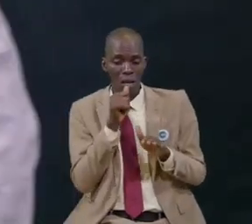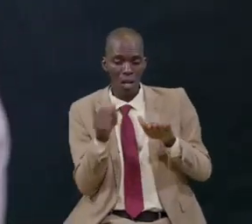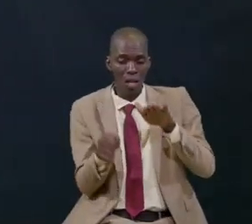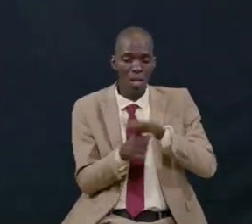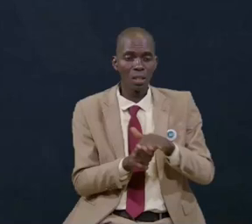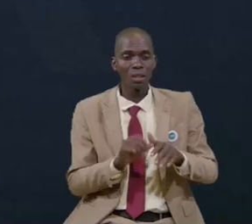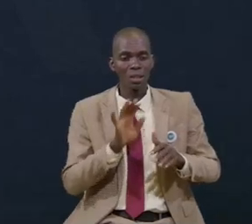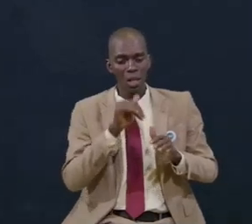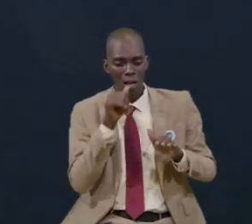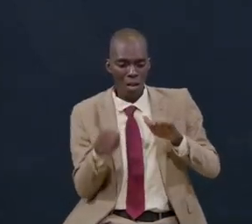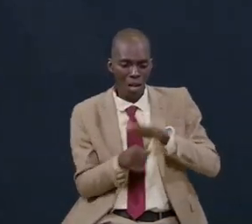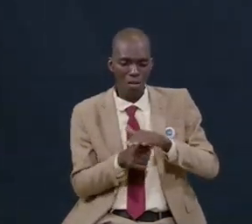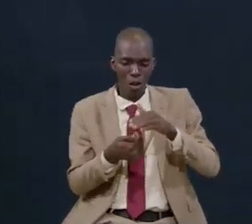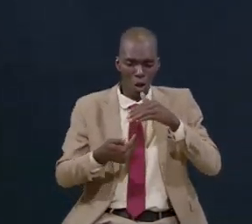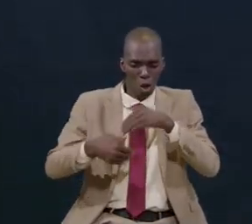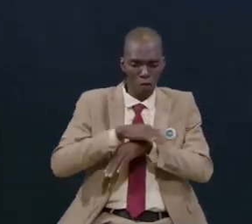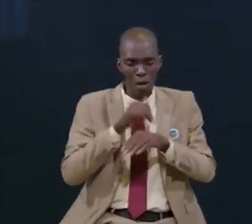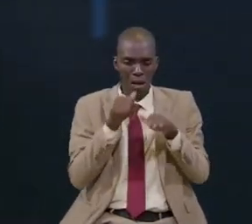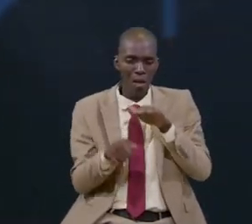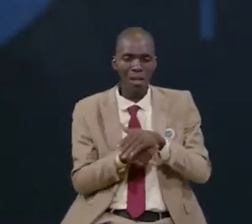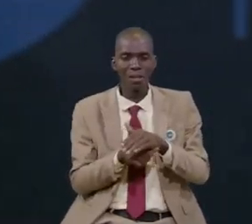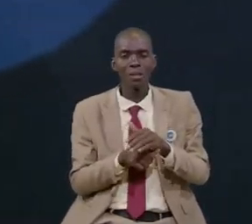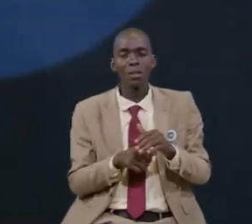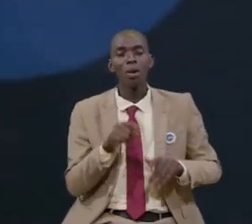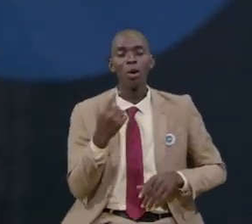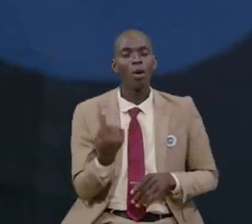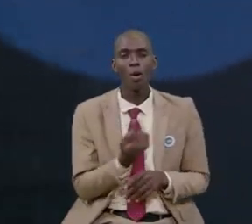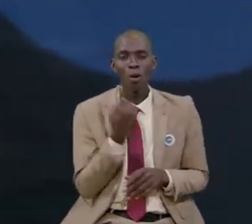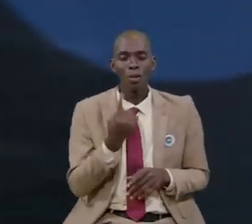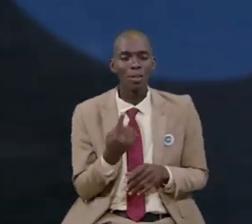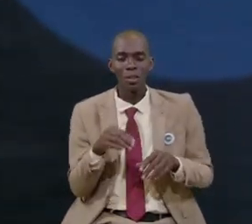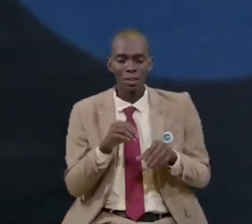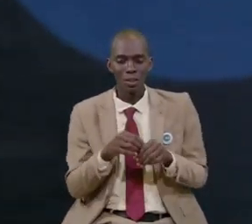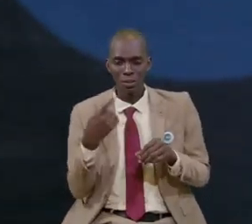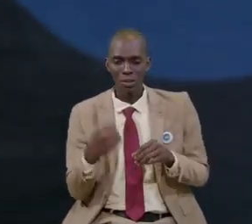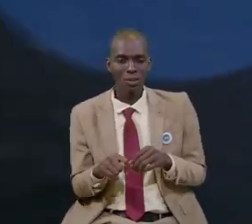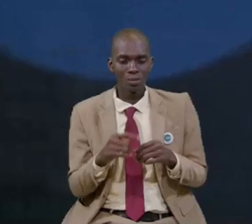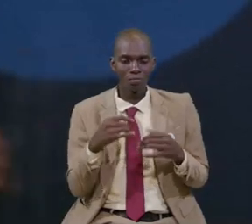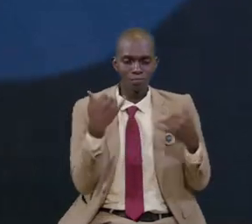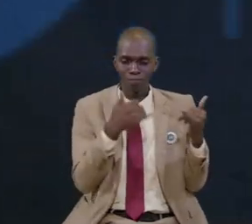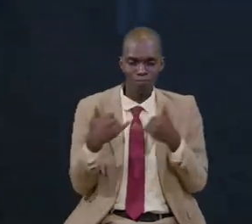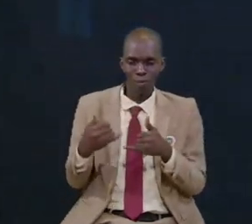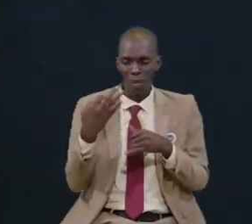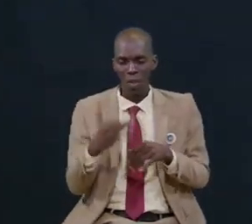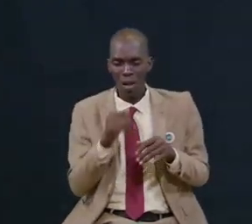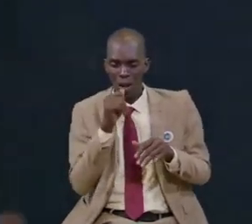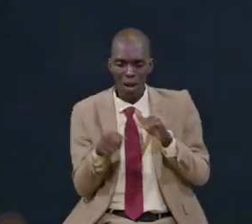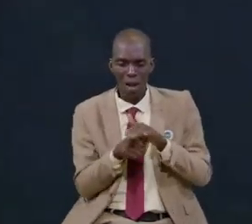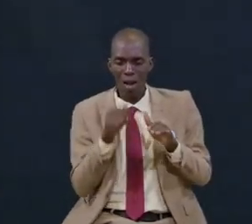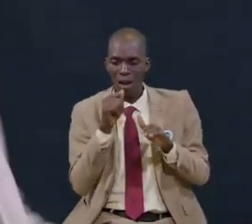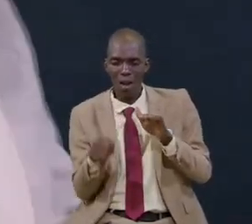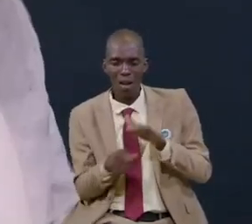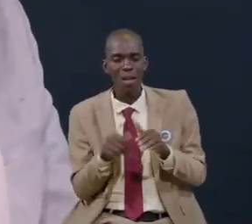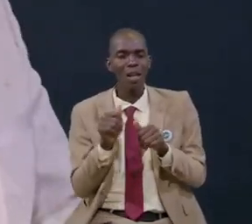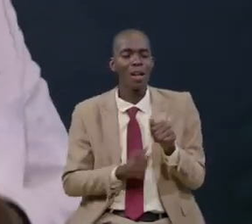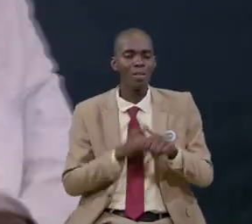qui cache, c'est toujours un jeu. Il toujours joue cela. C'est un jeu pour la